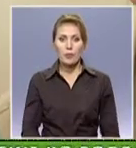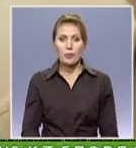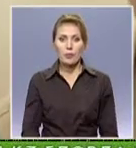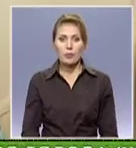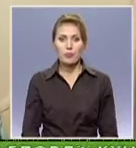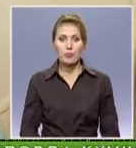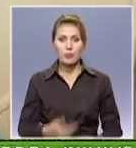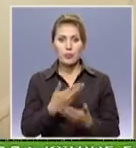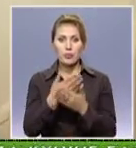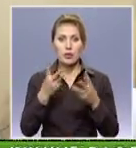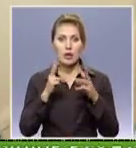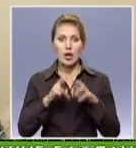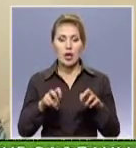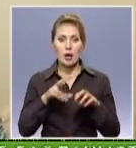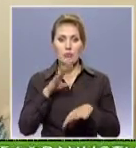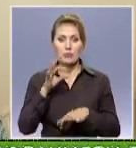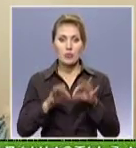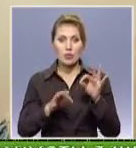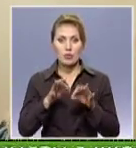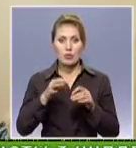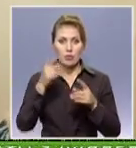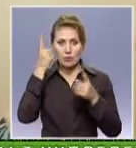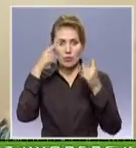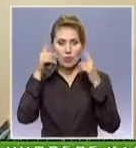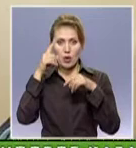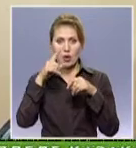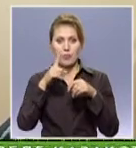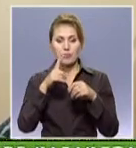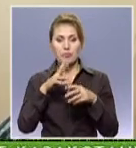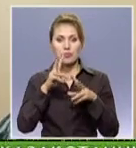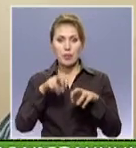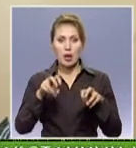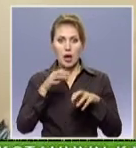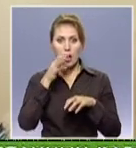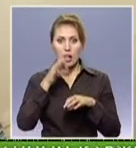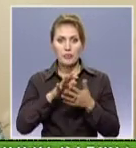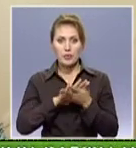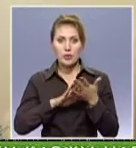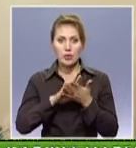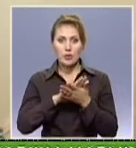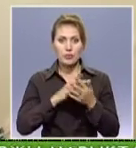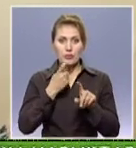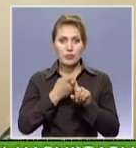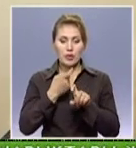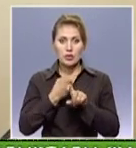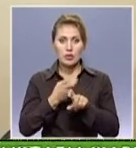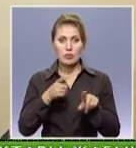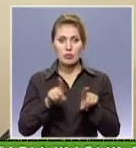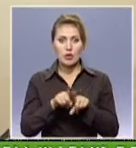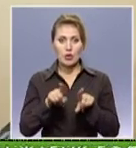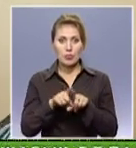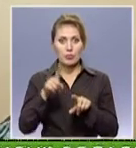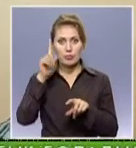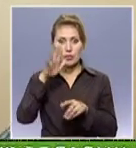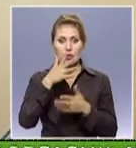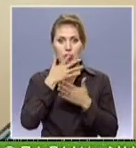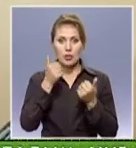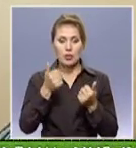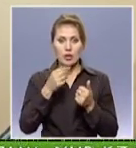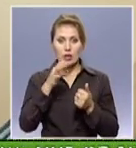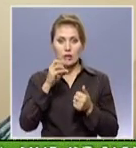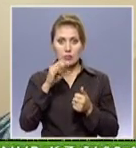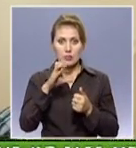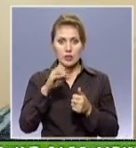сарапшыларға сот филологиялық сараптамасының сарапшылары айтқан, ешқандай да фашизмнің белгілері жоқ.